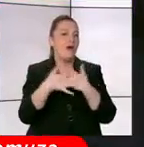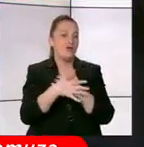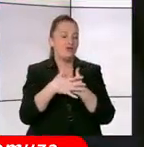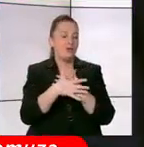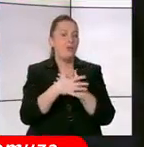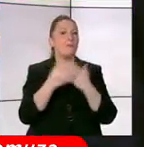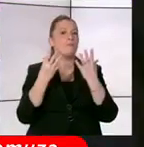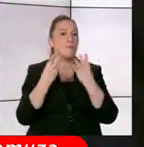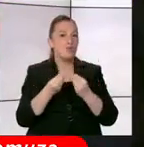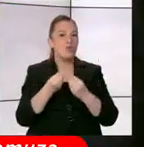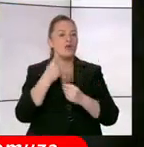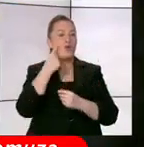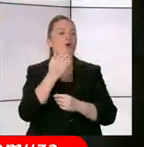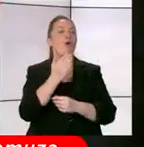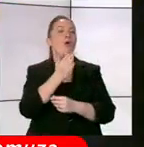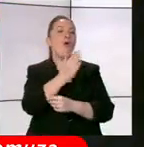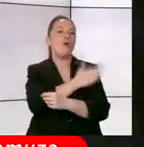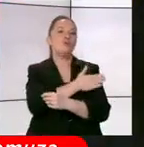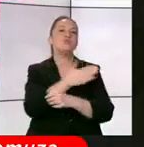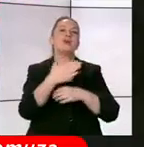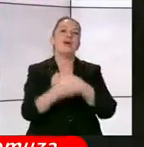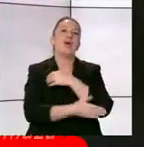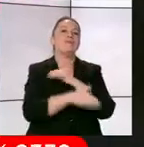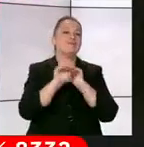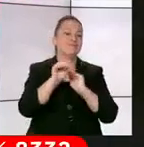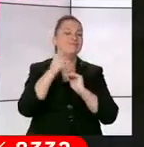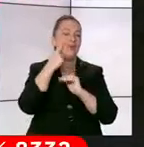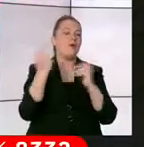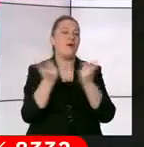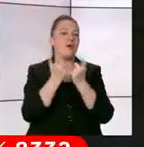geçirilen omuz omuza kampanyası da futbol camiamızın birlikteliğini